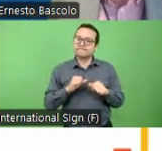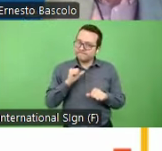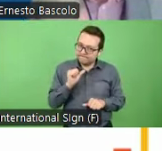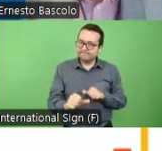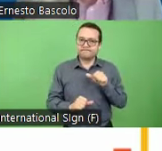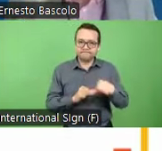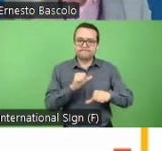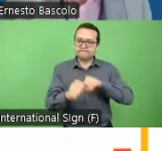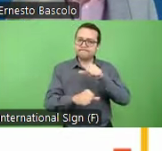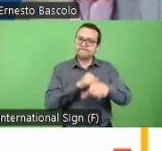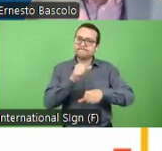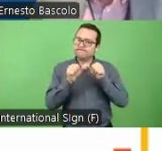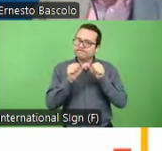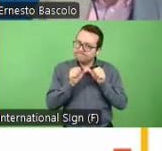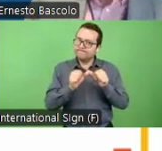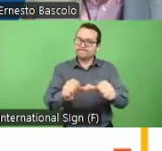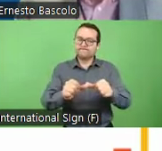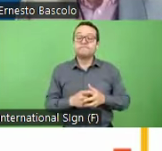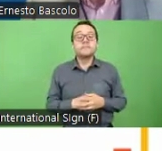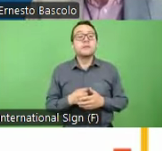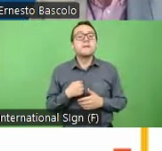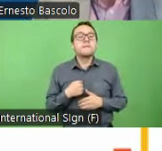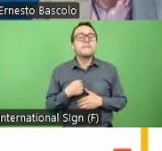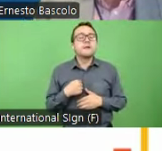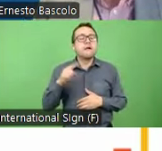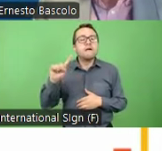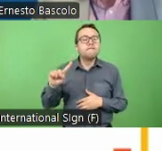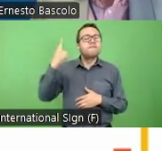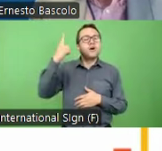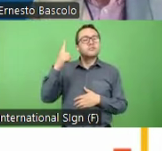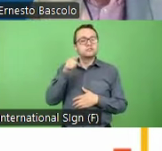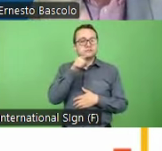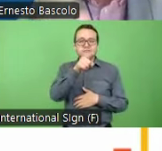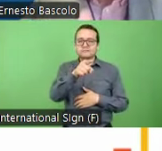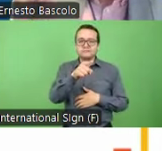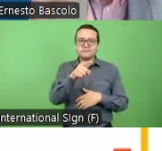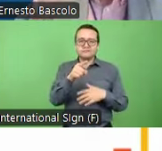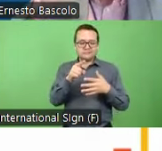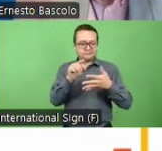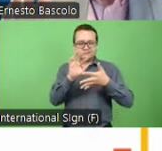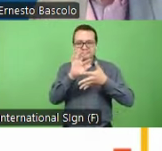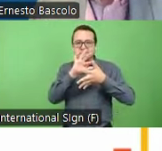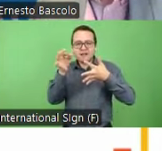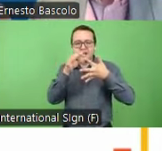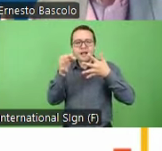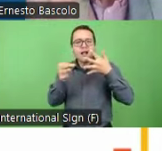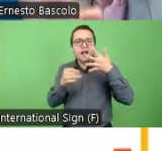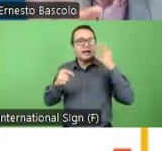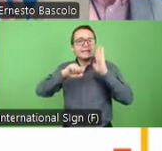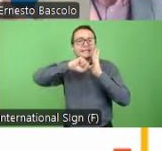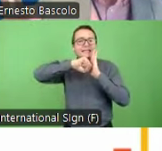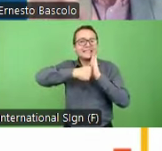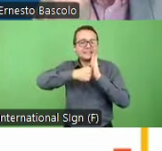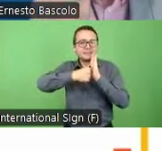à línea. approfondir. Quiero empezar por el final, que son los J'aimerais grandes commencer par la mensajes. fin, No quiero que c'est-à-dire par les esto grands se nos messages. escape.